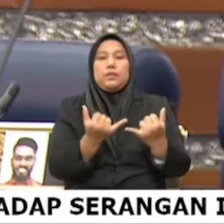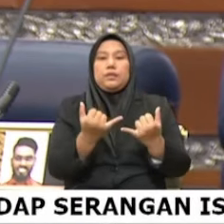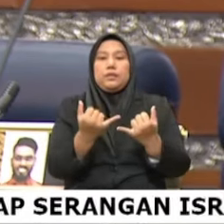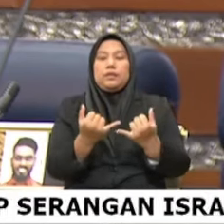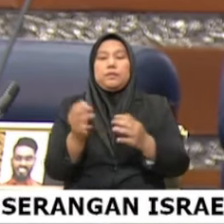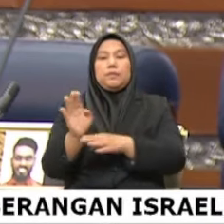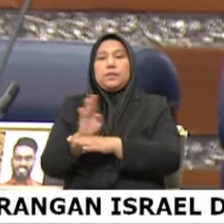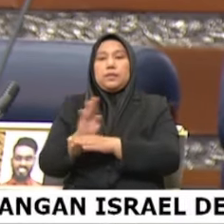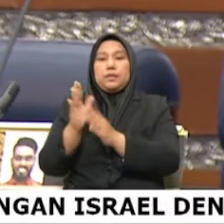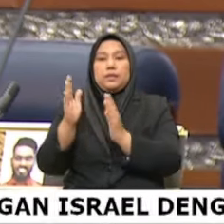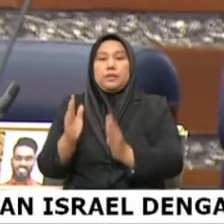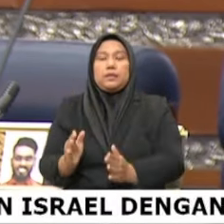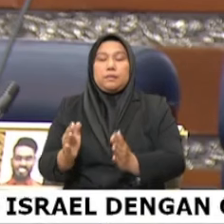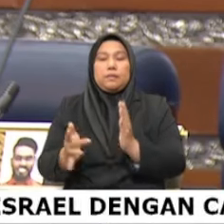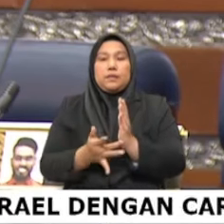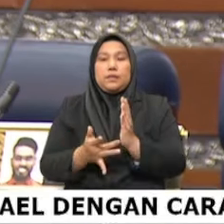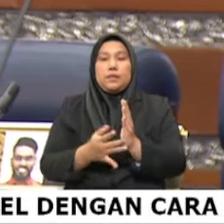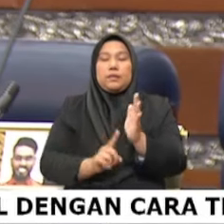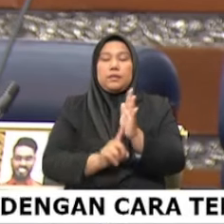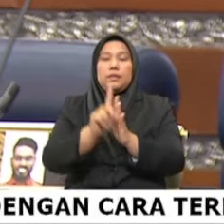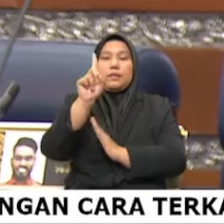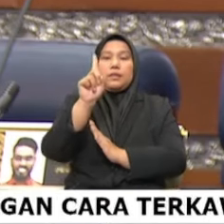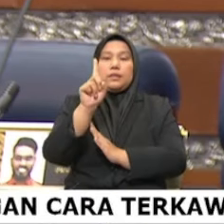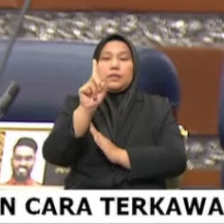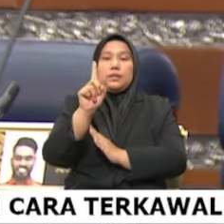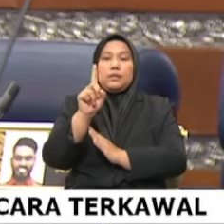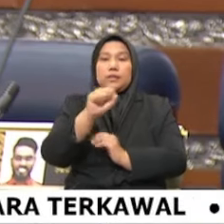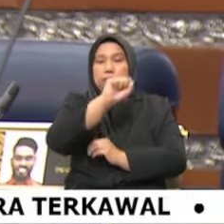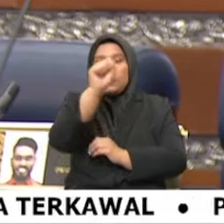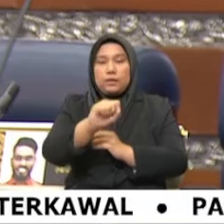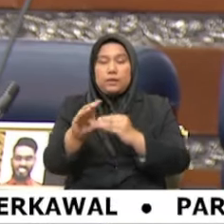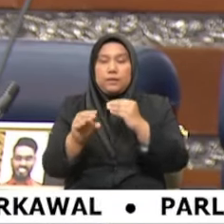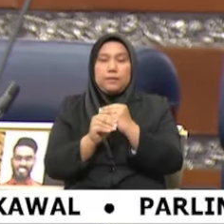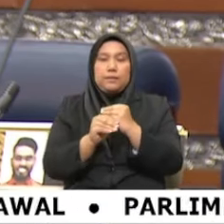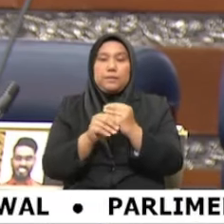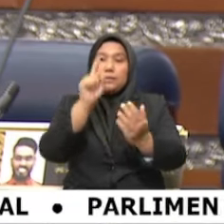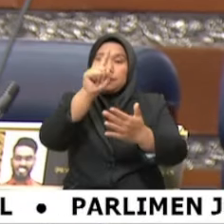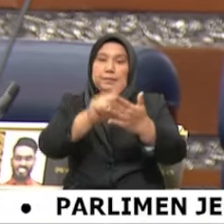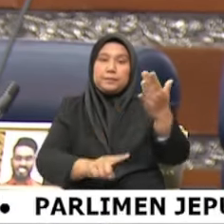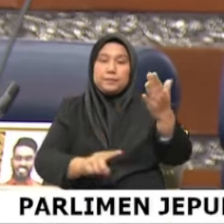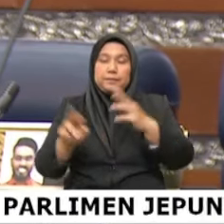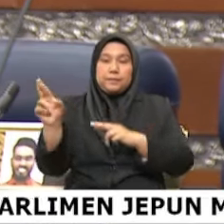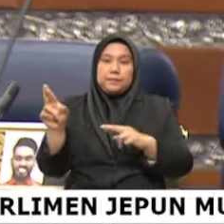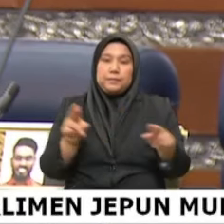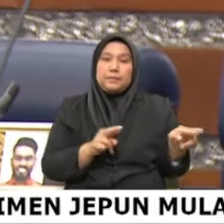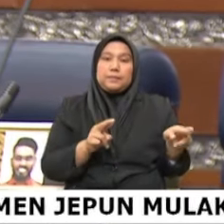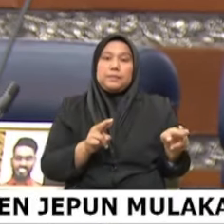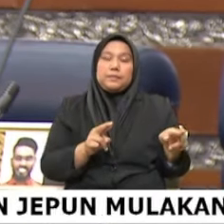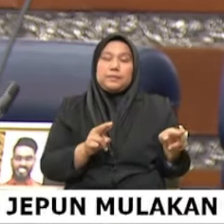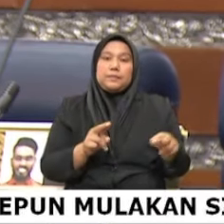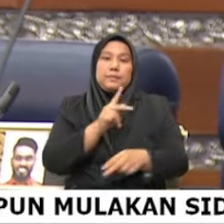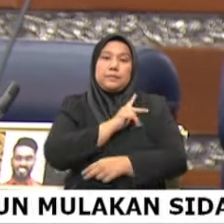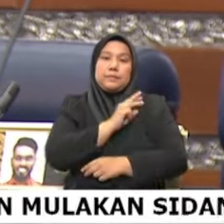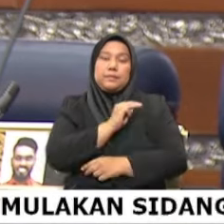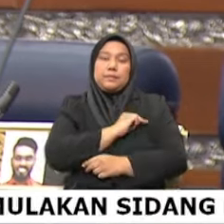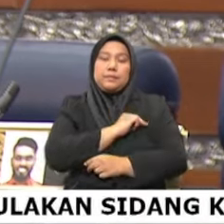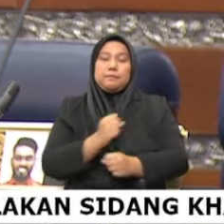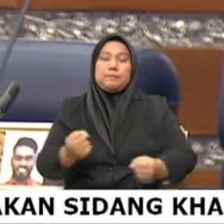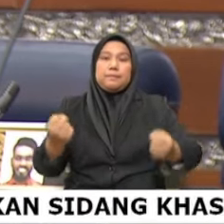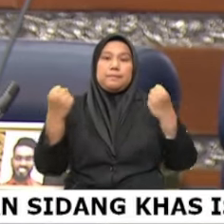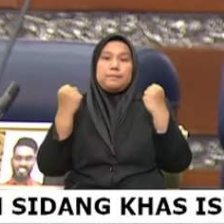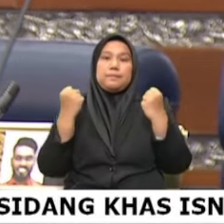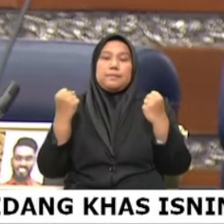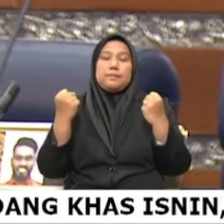usahawan berteknologi tinggi. Soalan tambahan saya, apakah perancangan kementerian untuk